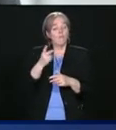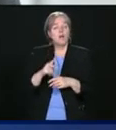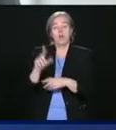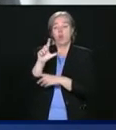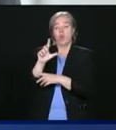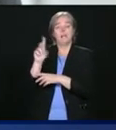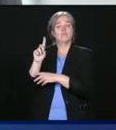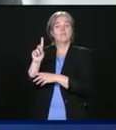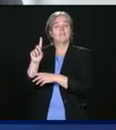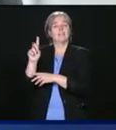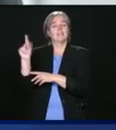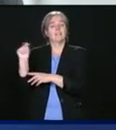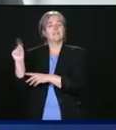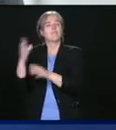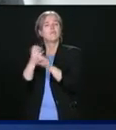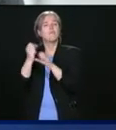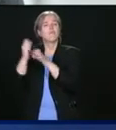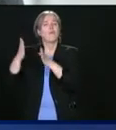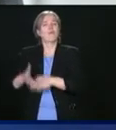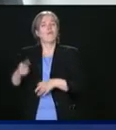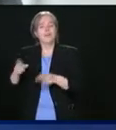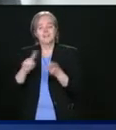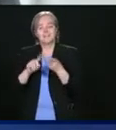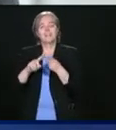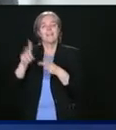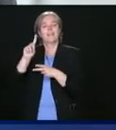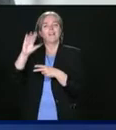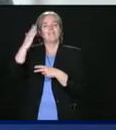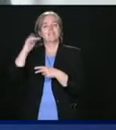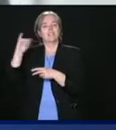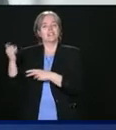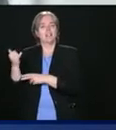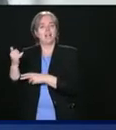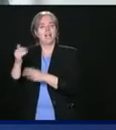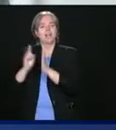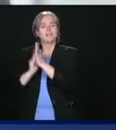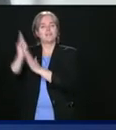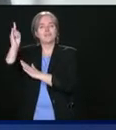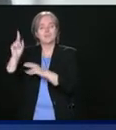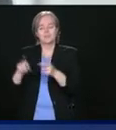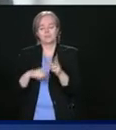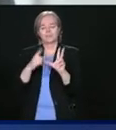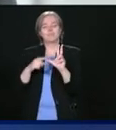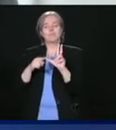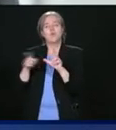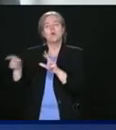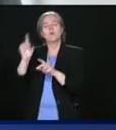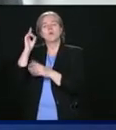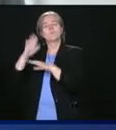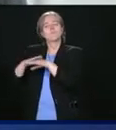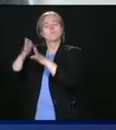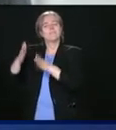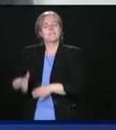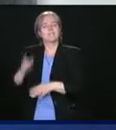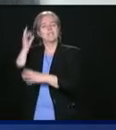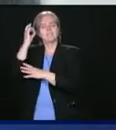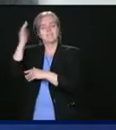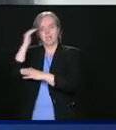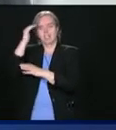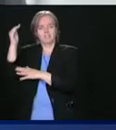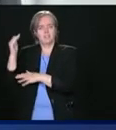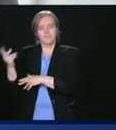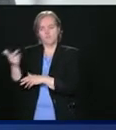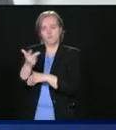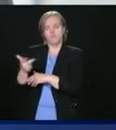Duvernay-Tardif, David Saint-Jacques et la docteure Mona Nemer, notre conseillère scientifique en chef. Ils vont vous